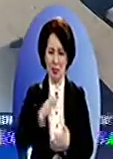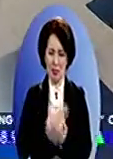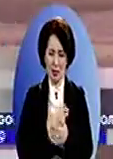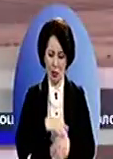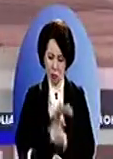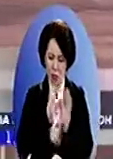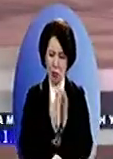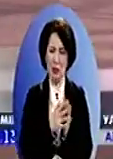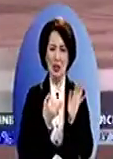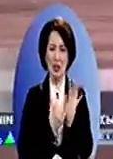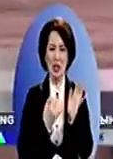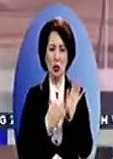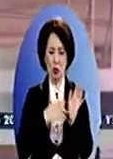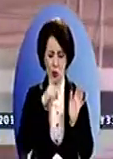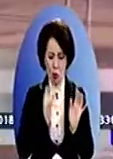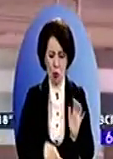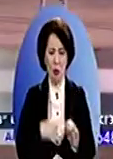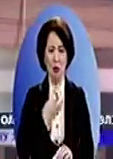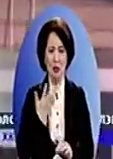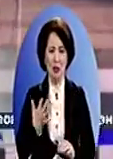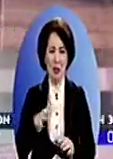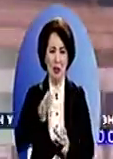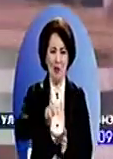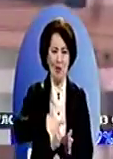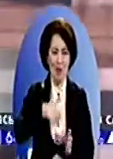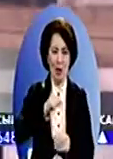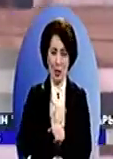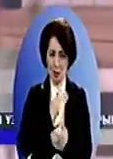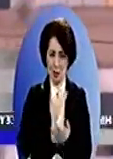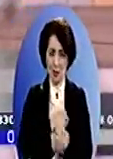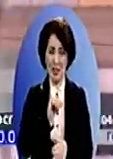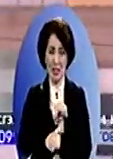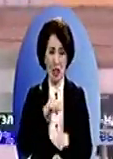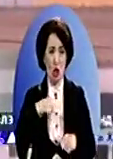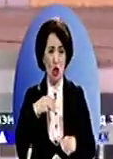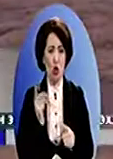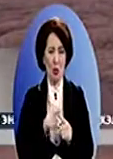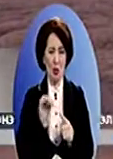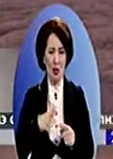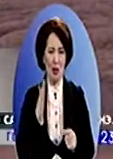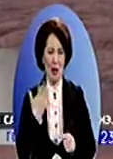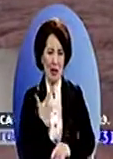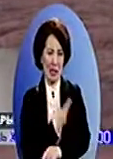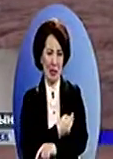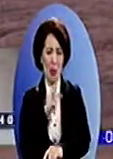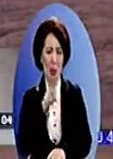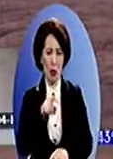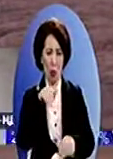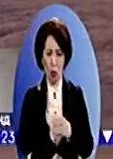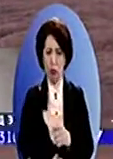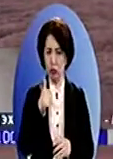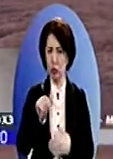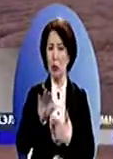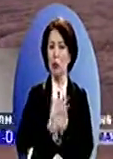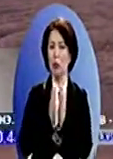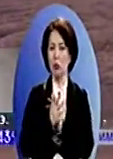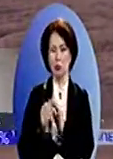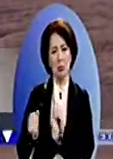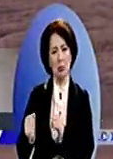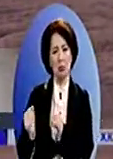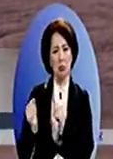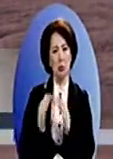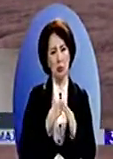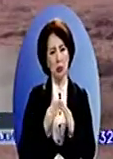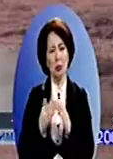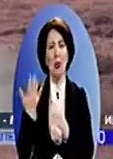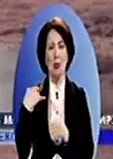69 хүн 45 техник хэрэгсэл ажиллаж байгаа. Эргэн төмөр батын хувьд вакцинд малаа хамруулсан боловч үүнээс хойш шилжилт хөдөлгөөн хийсэн